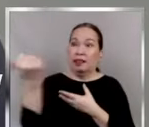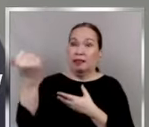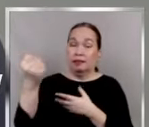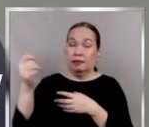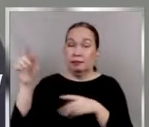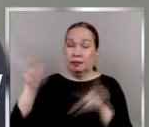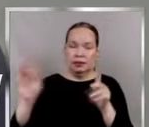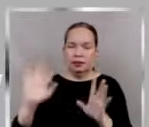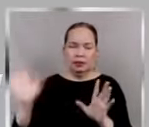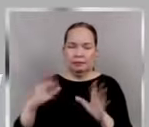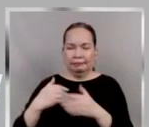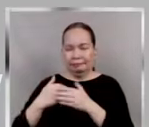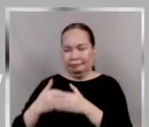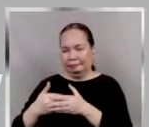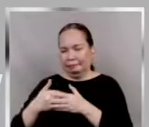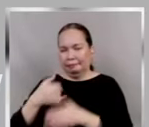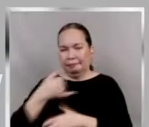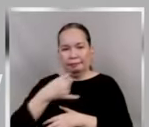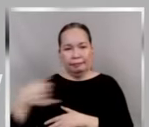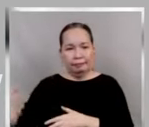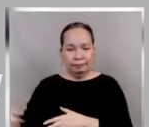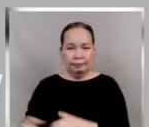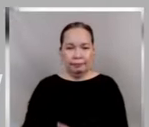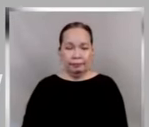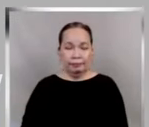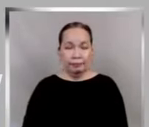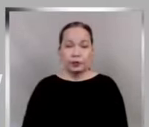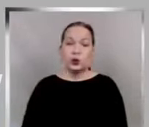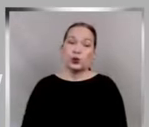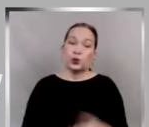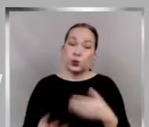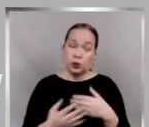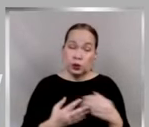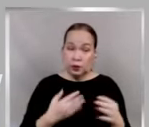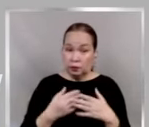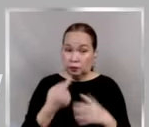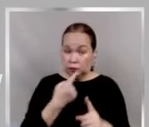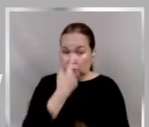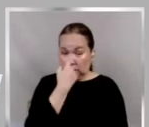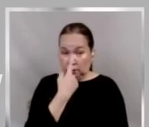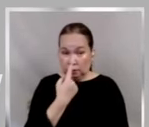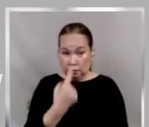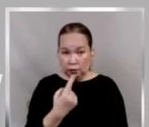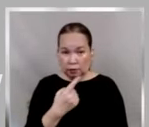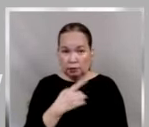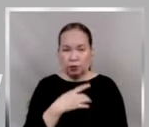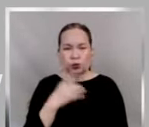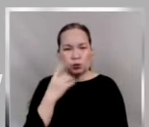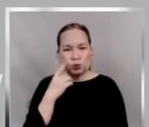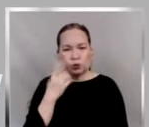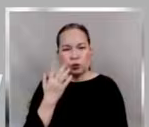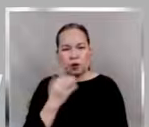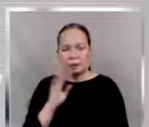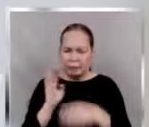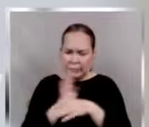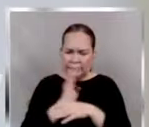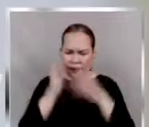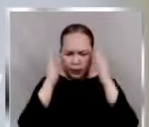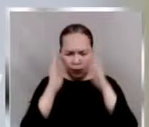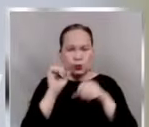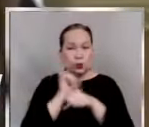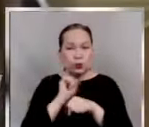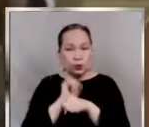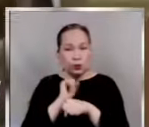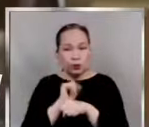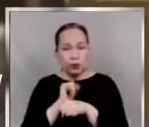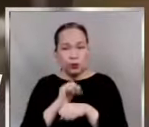way of thinking. Sa gitna ng pangungulila, nagpapakaabala na lang daw si Rob sa trabaho.